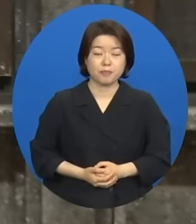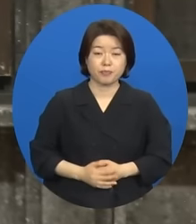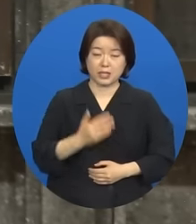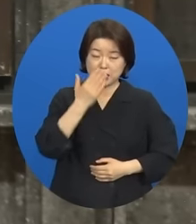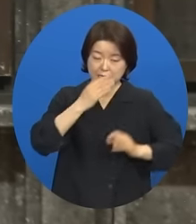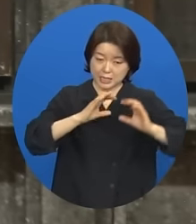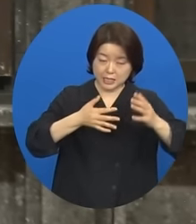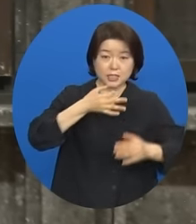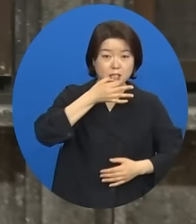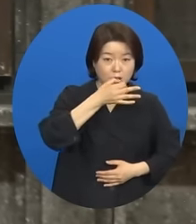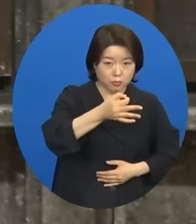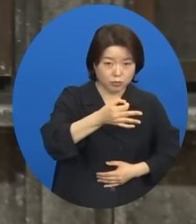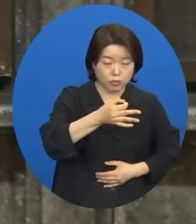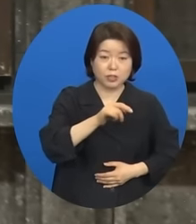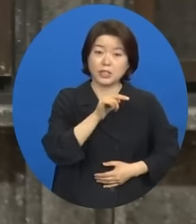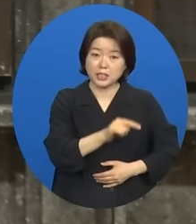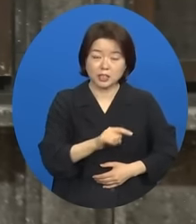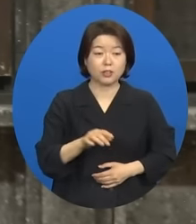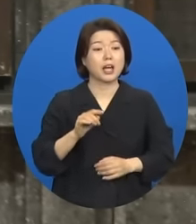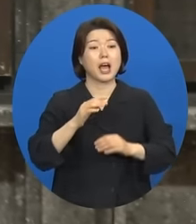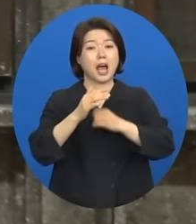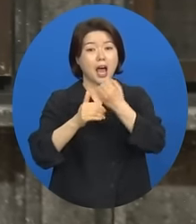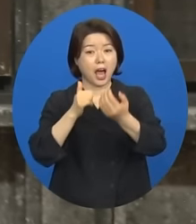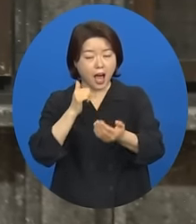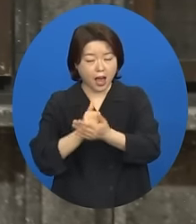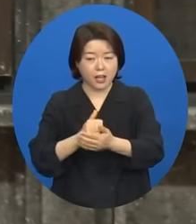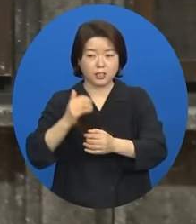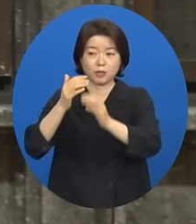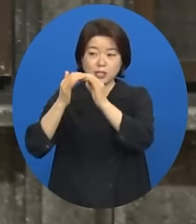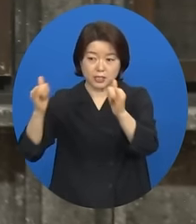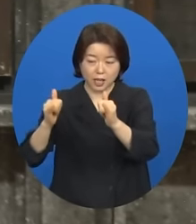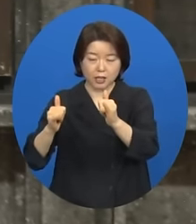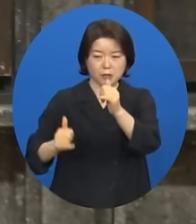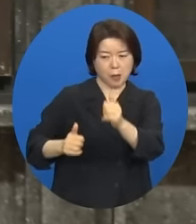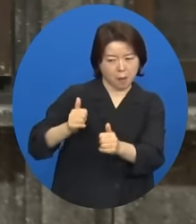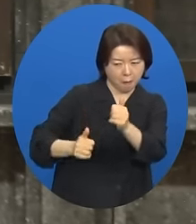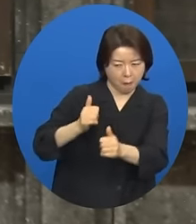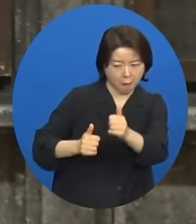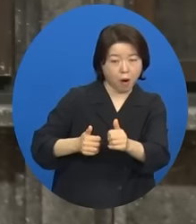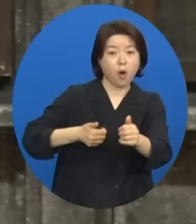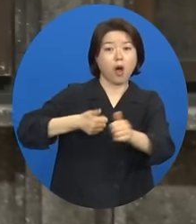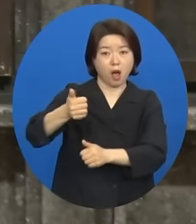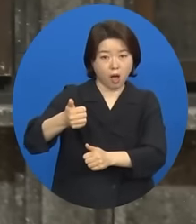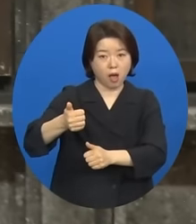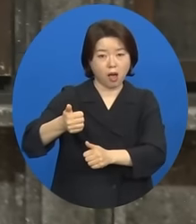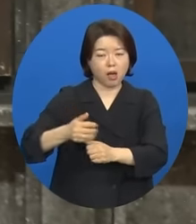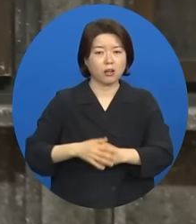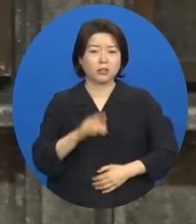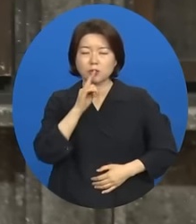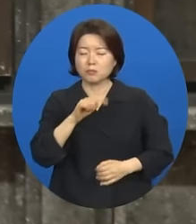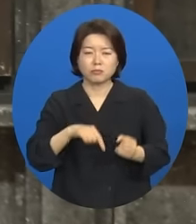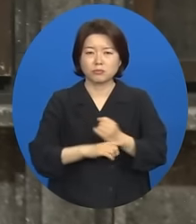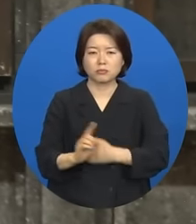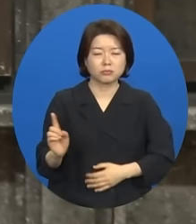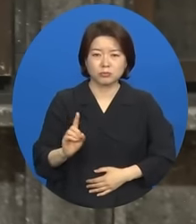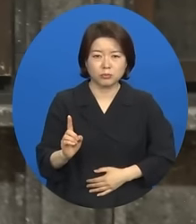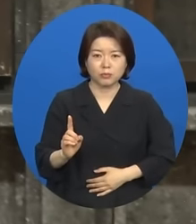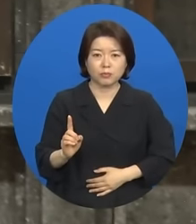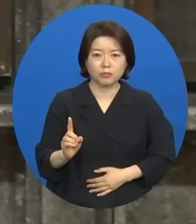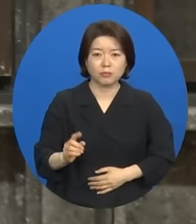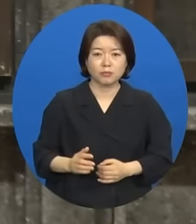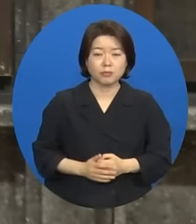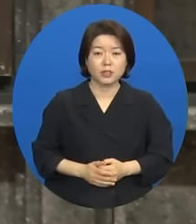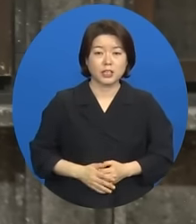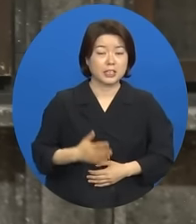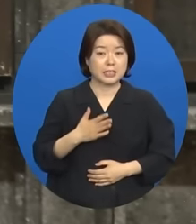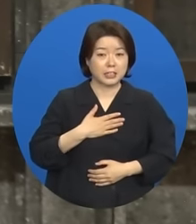이스라엘이라고 부르면서 이는 내가 하나님과 사람들과 겨루어 이겼음이라. 이게 무슨 말일까요? 저는 이걸